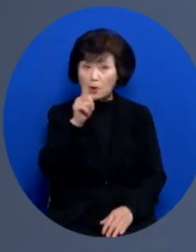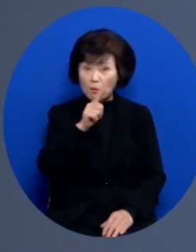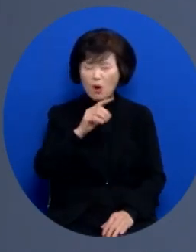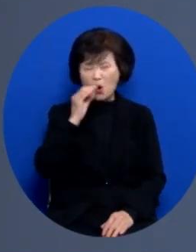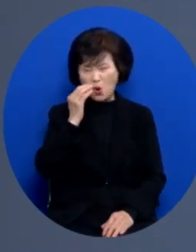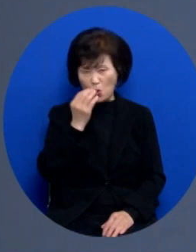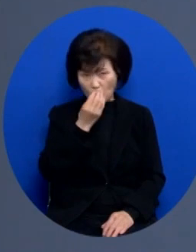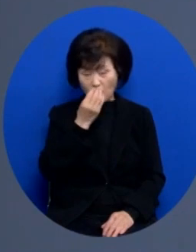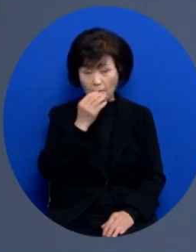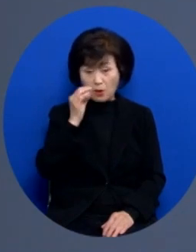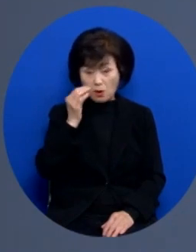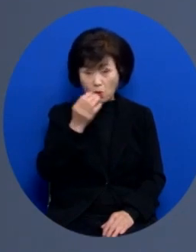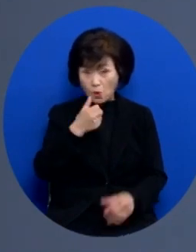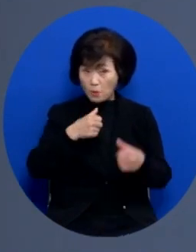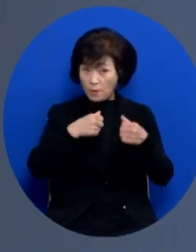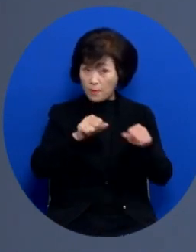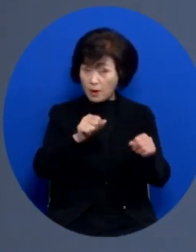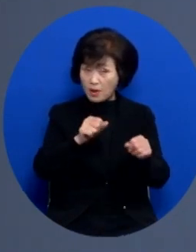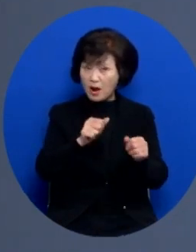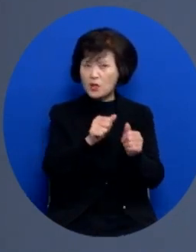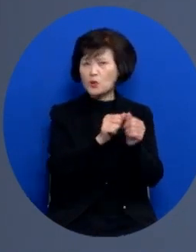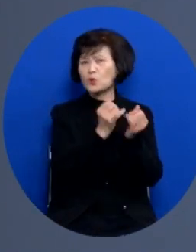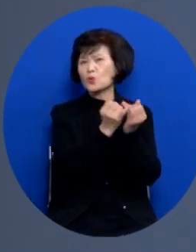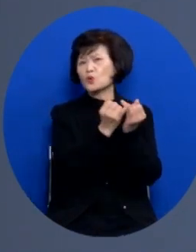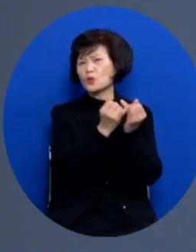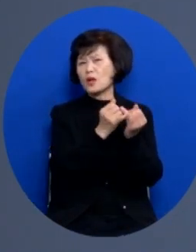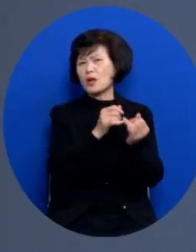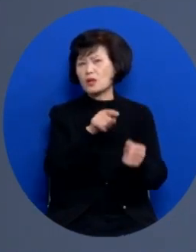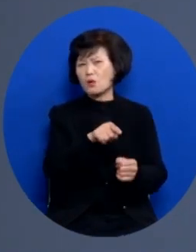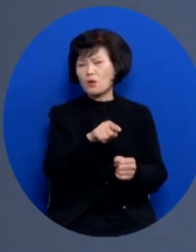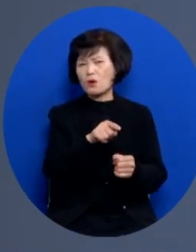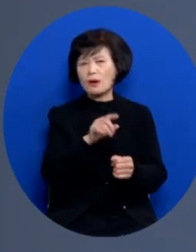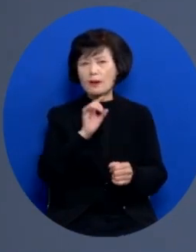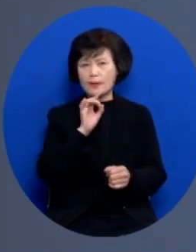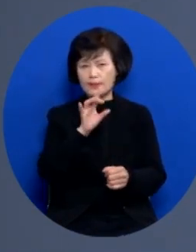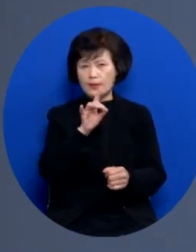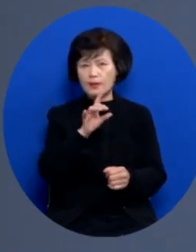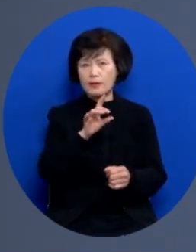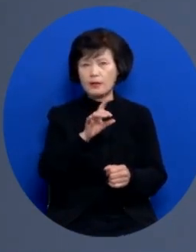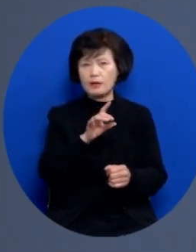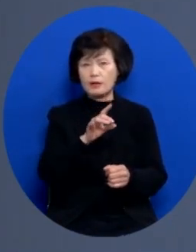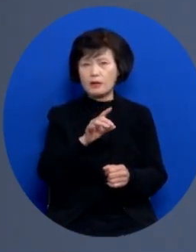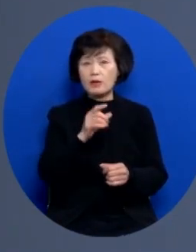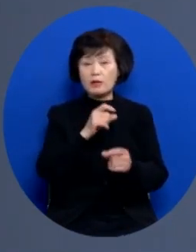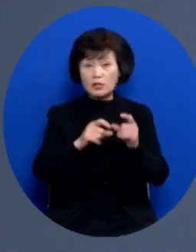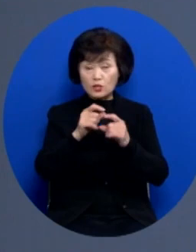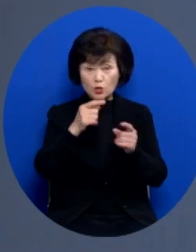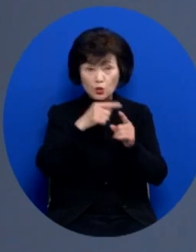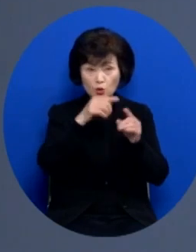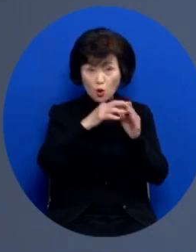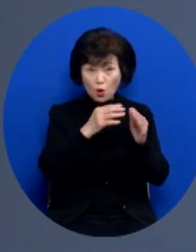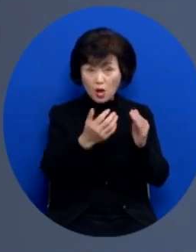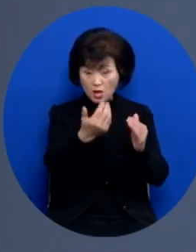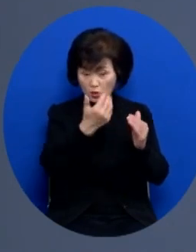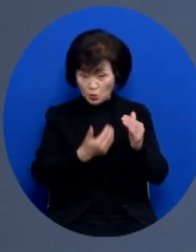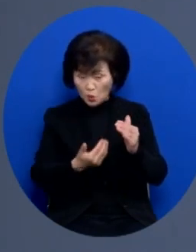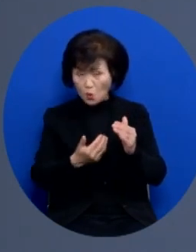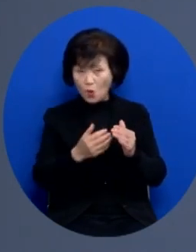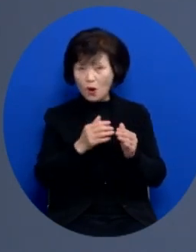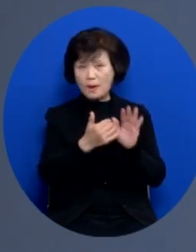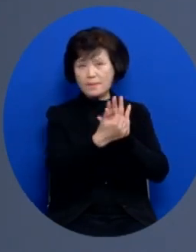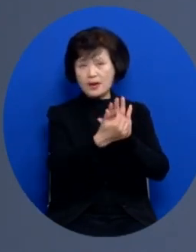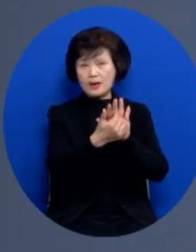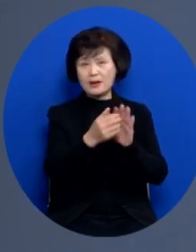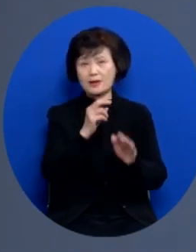거룩함을 파괴하는 이런 동성애에 관한 문제는 더 이상 교회 내에 들어와서는 안 되겠다라고 하는